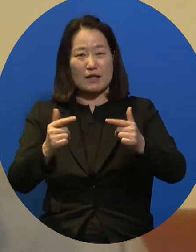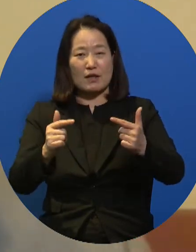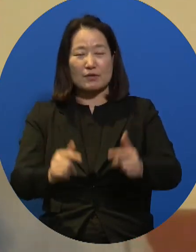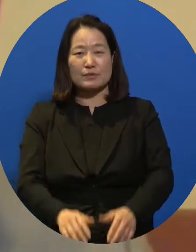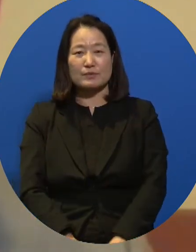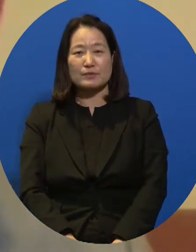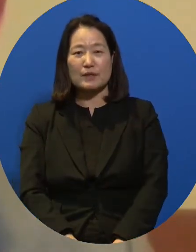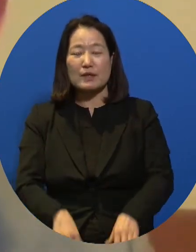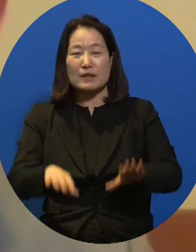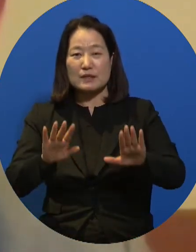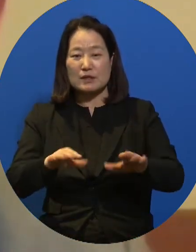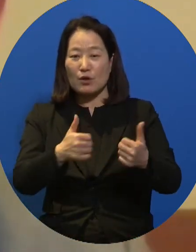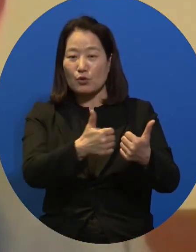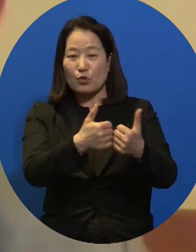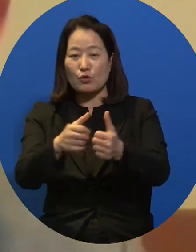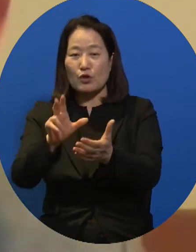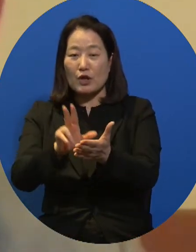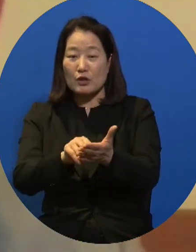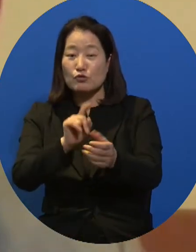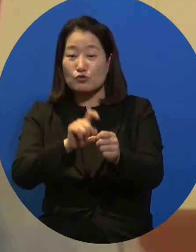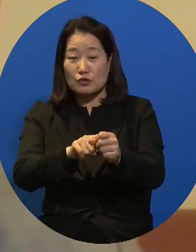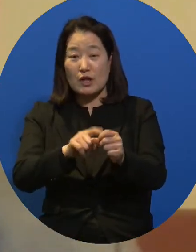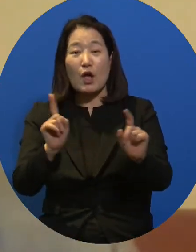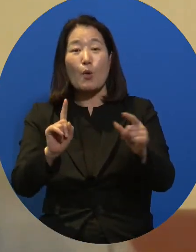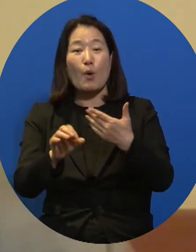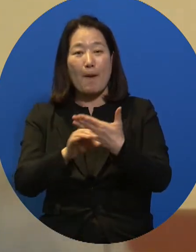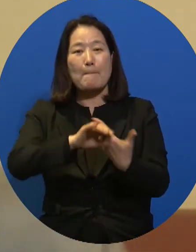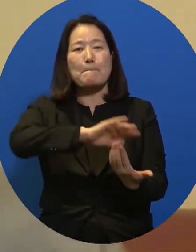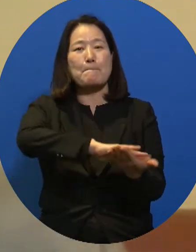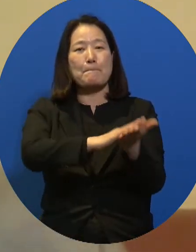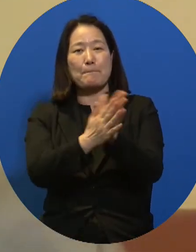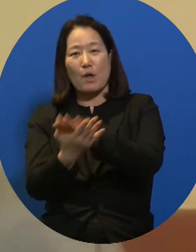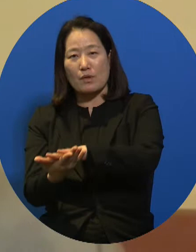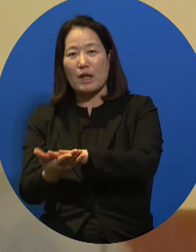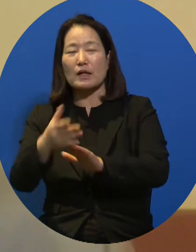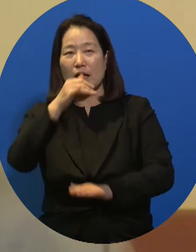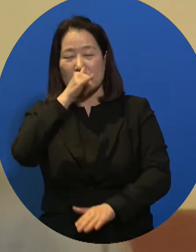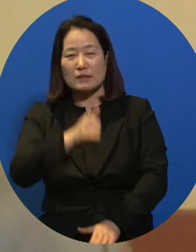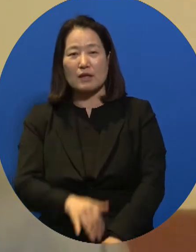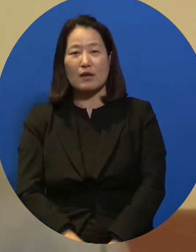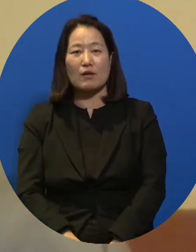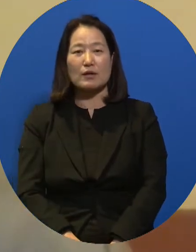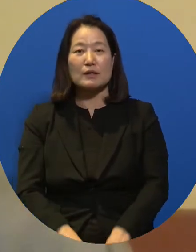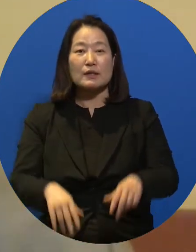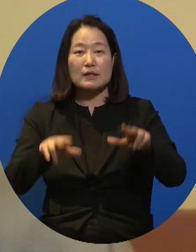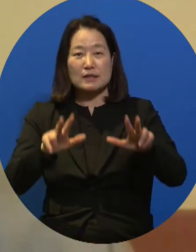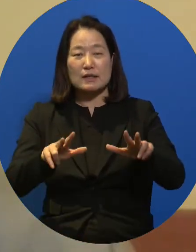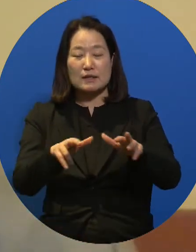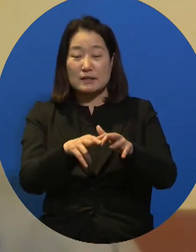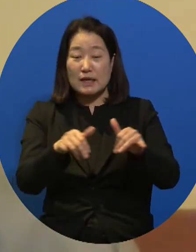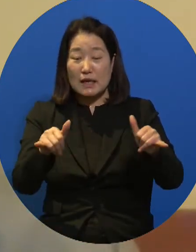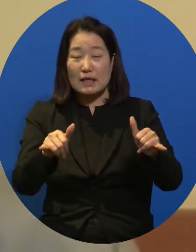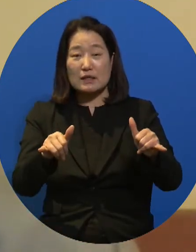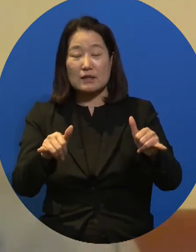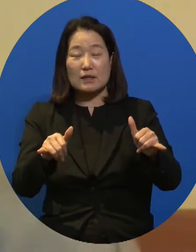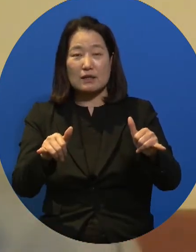진행되는 논의의 주제가 완전히 바뀌었다고 생각합니다. 이제는